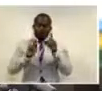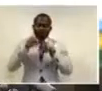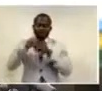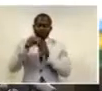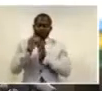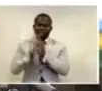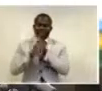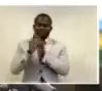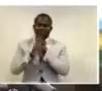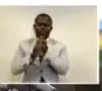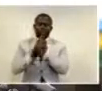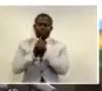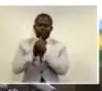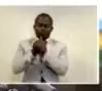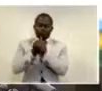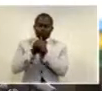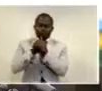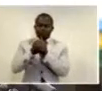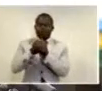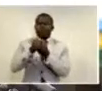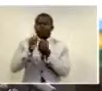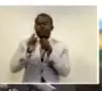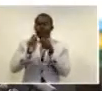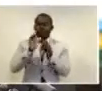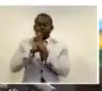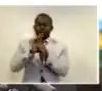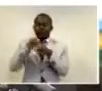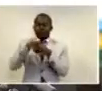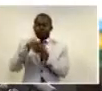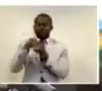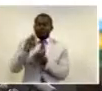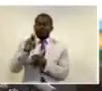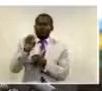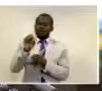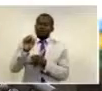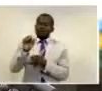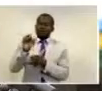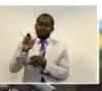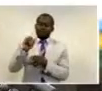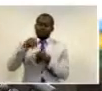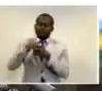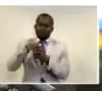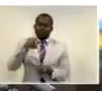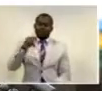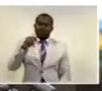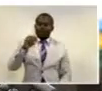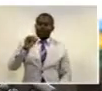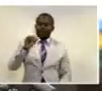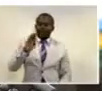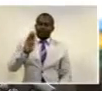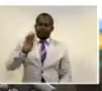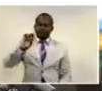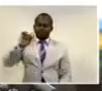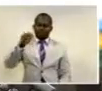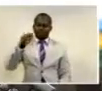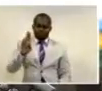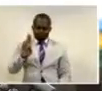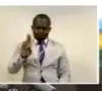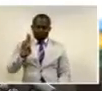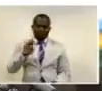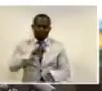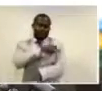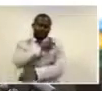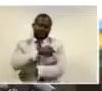Rubavu igice cy'abaturage b'akarere ka Rutsiro ndetse na Nyabihu abo bose barabigana